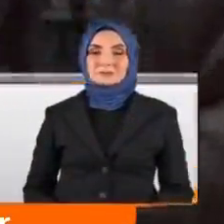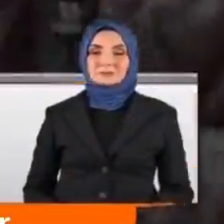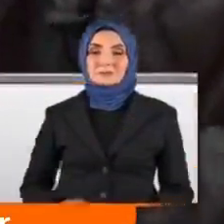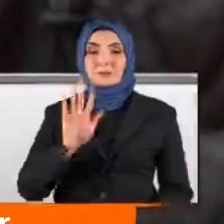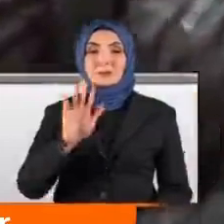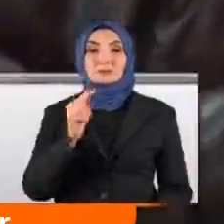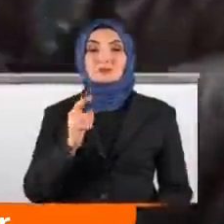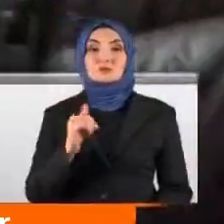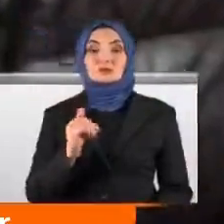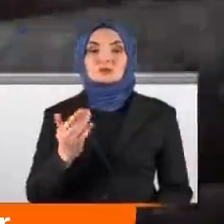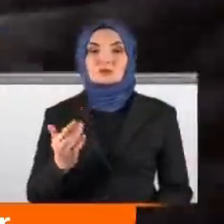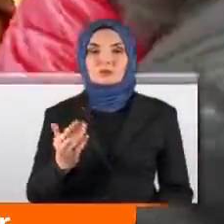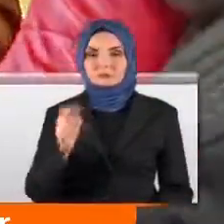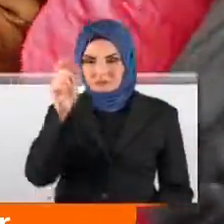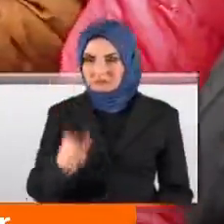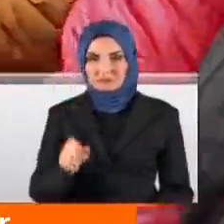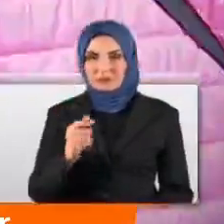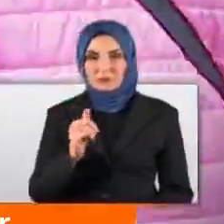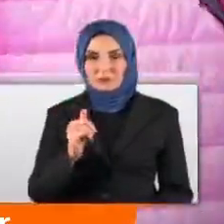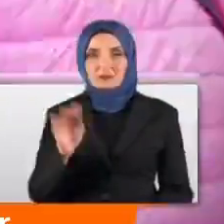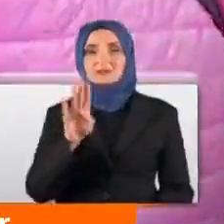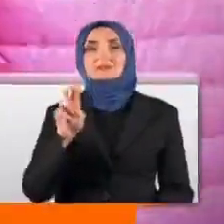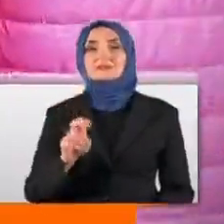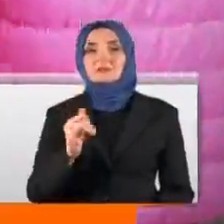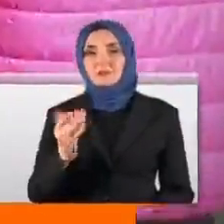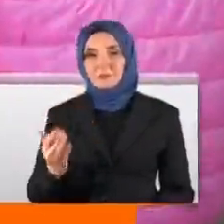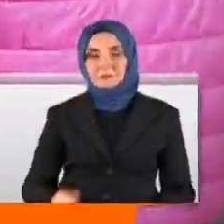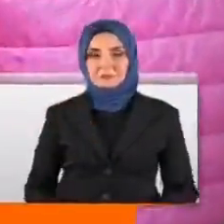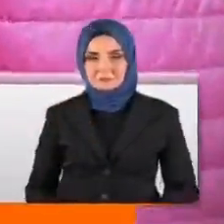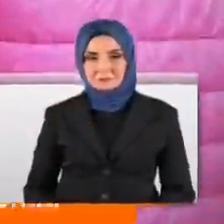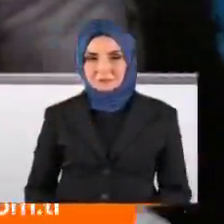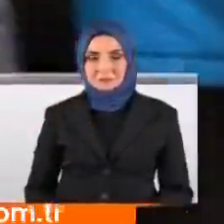5,5 kilo. Sen kaç kilosun? 48.